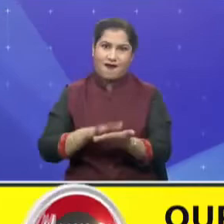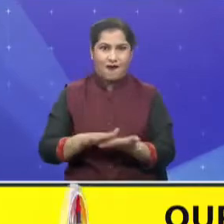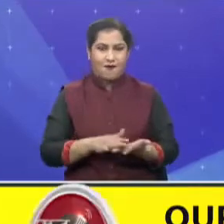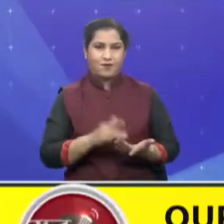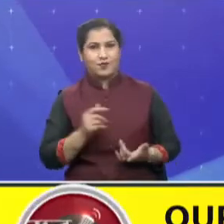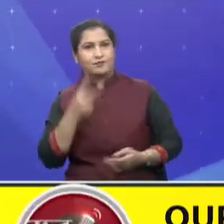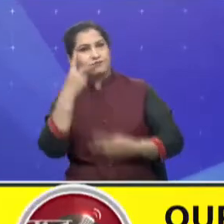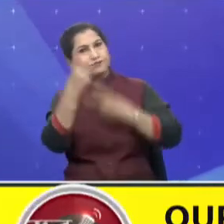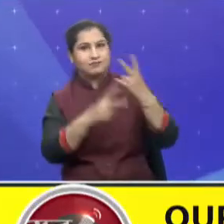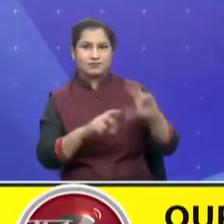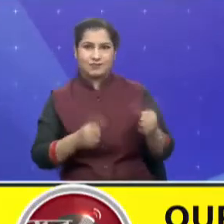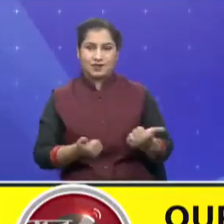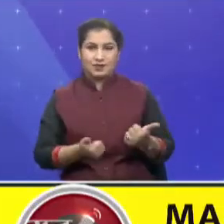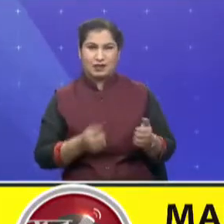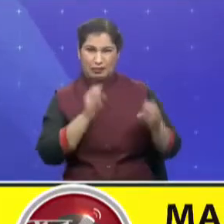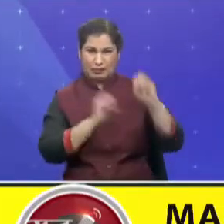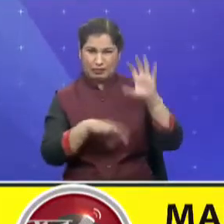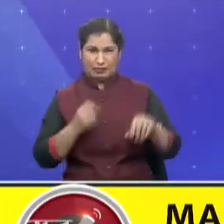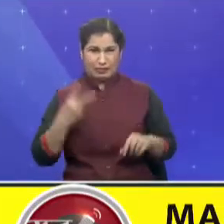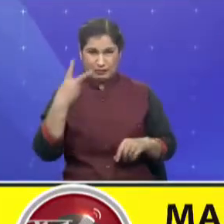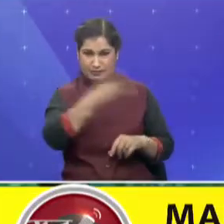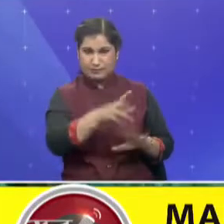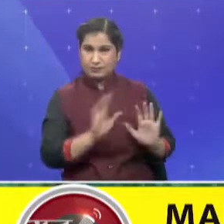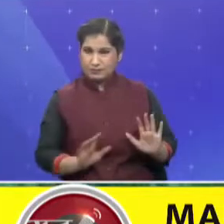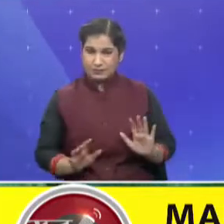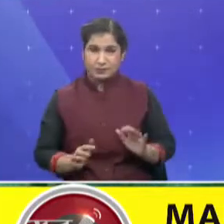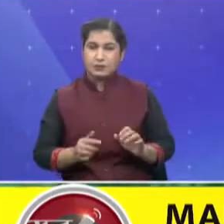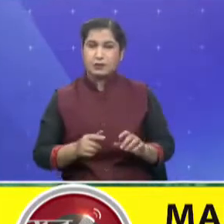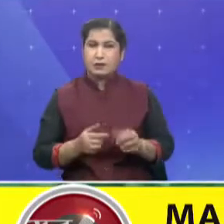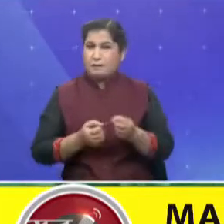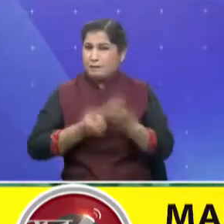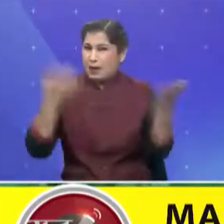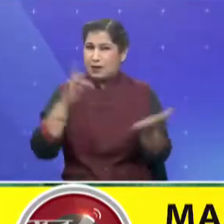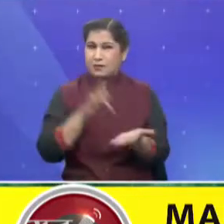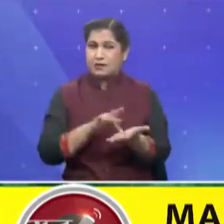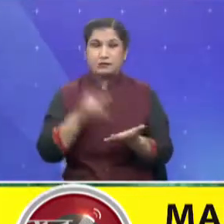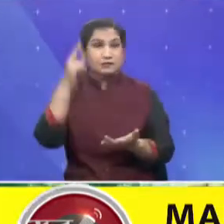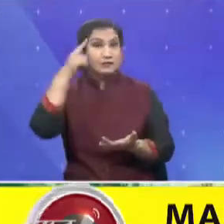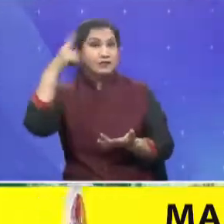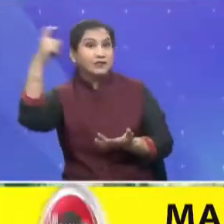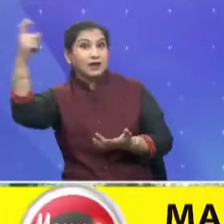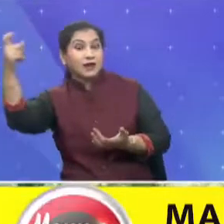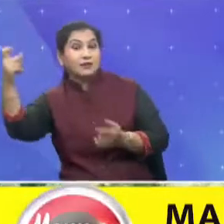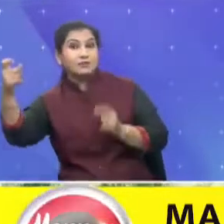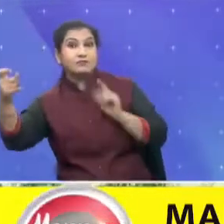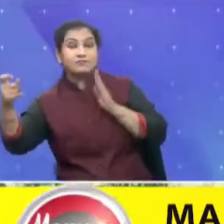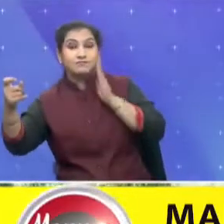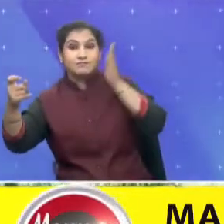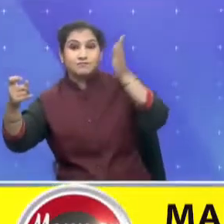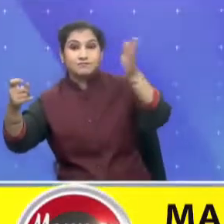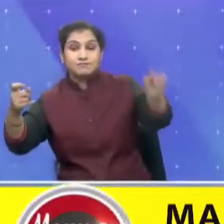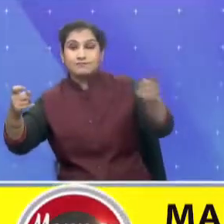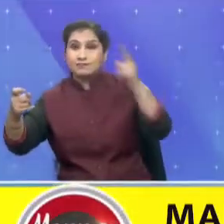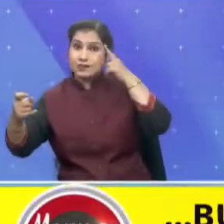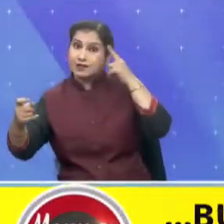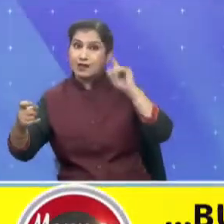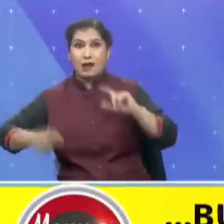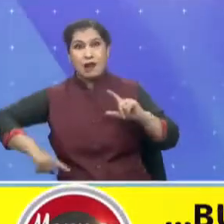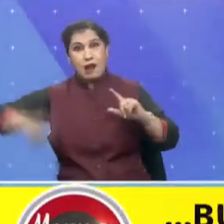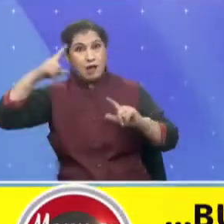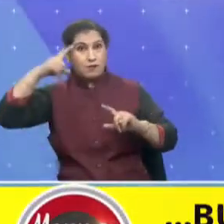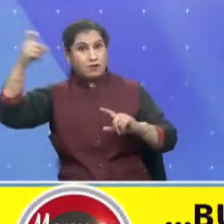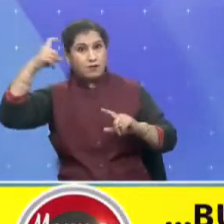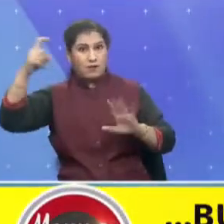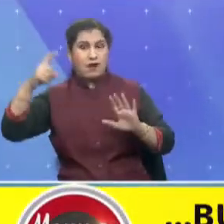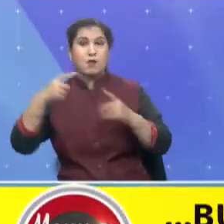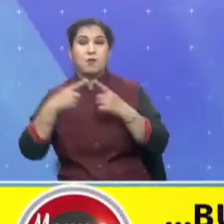साफ सफाई हो। बहुत से लोग किसी जगह जाने का सपना जिंदगी भर देखते हैं,